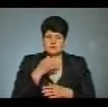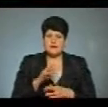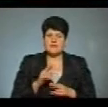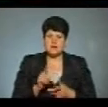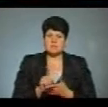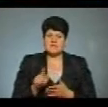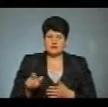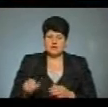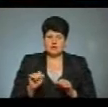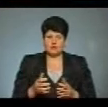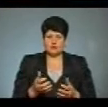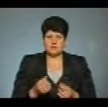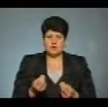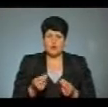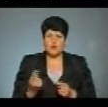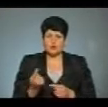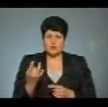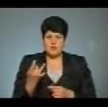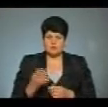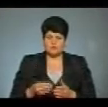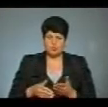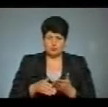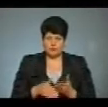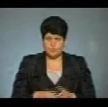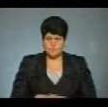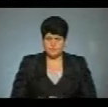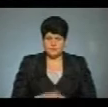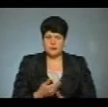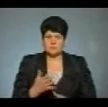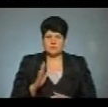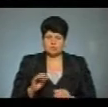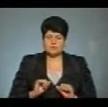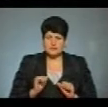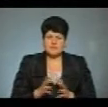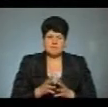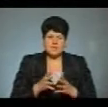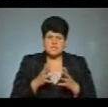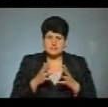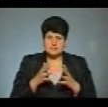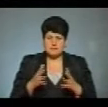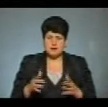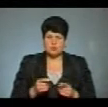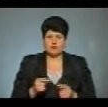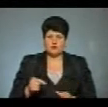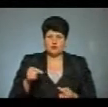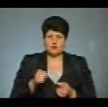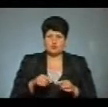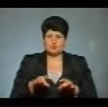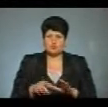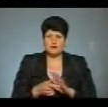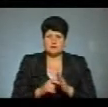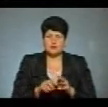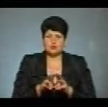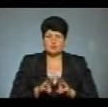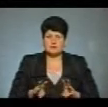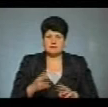зможуть отримати одноразову допомогу. Ми будемо старатися максимально, відповідно до постанови Кабінету